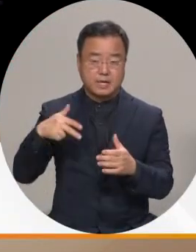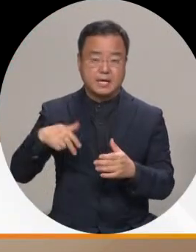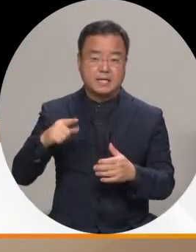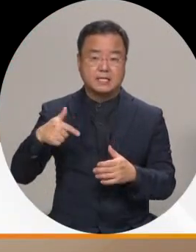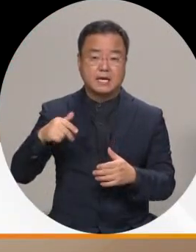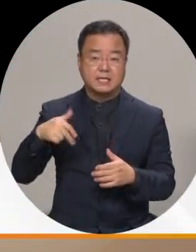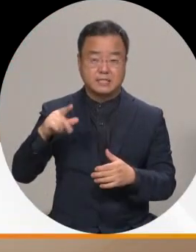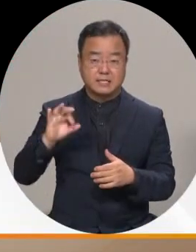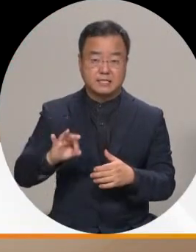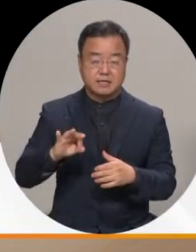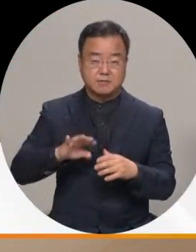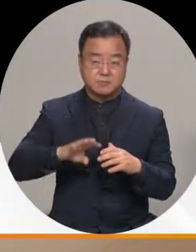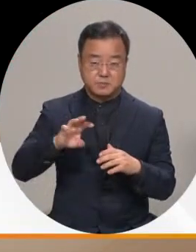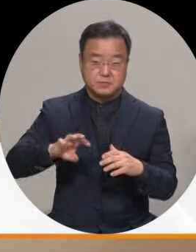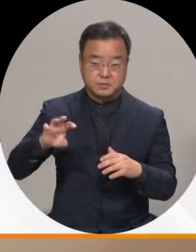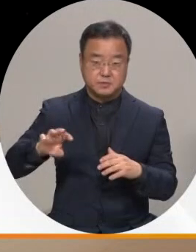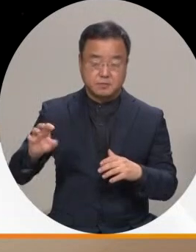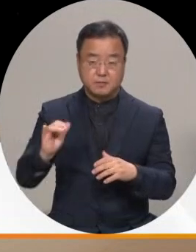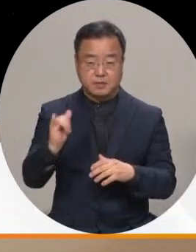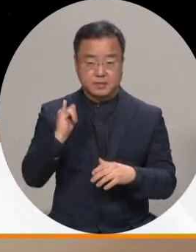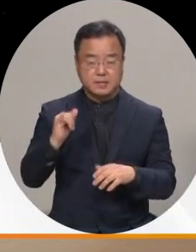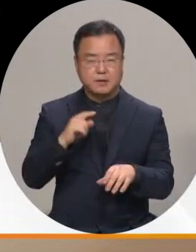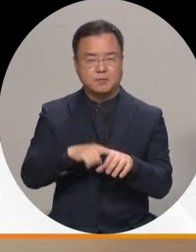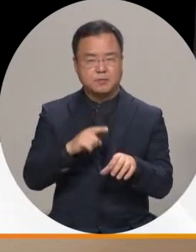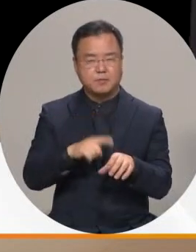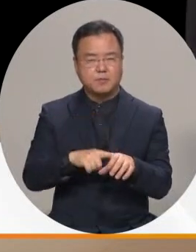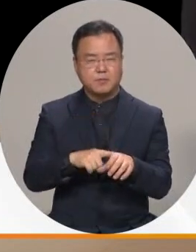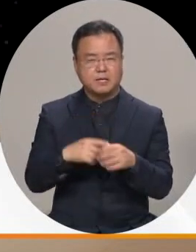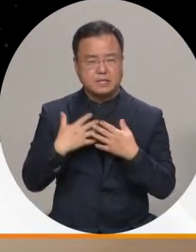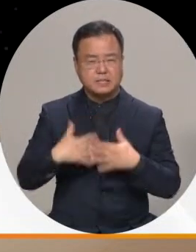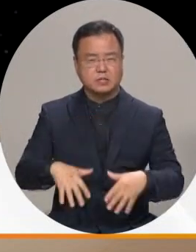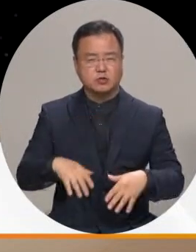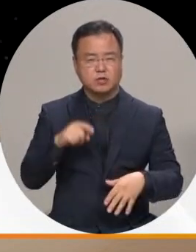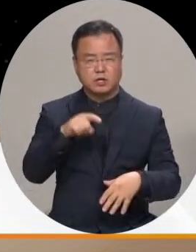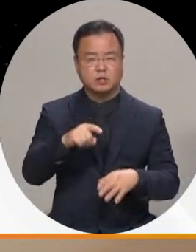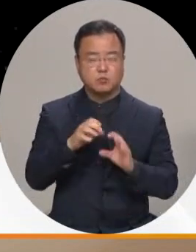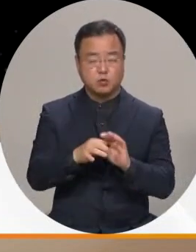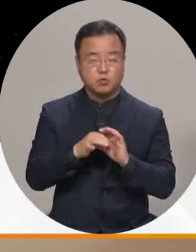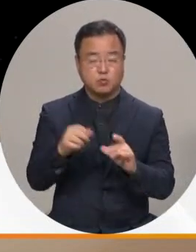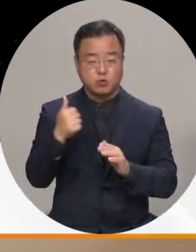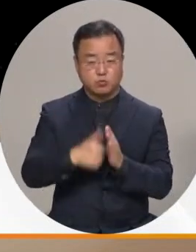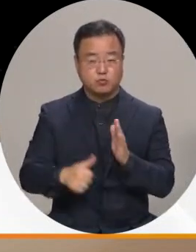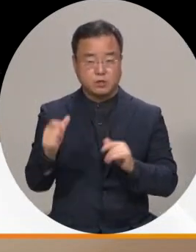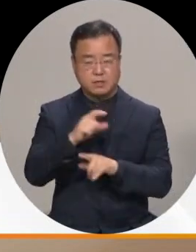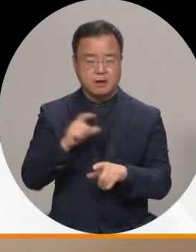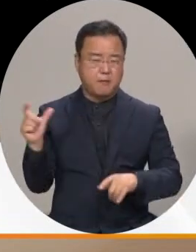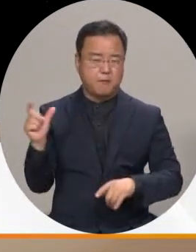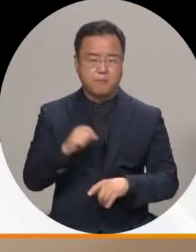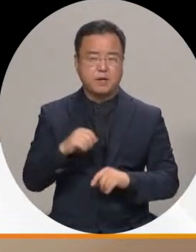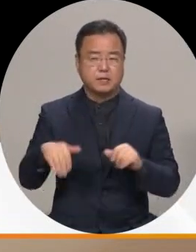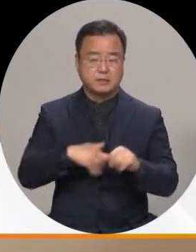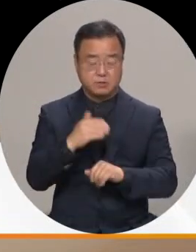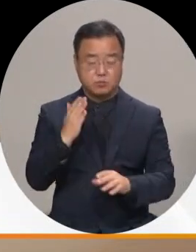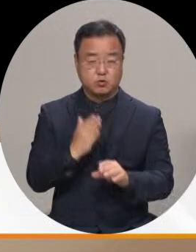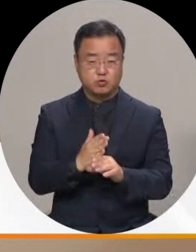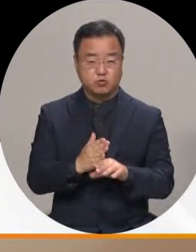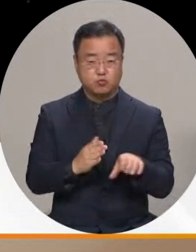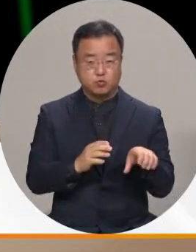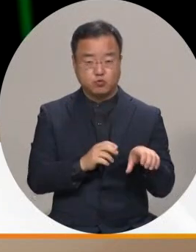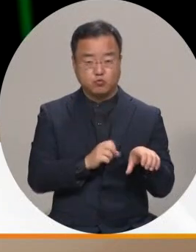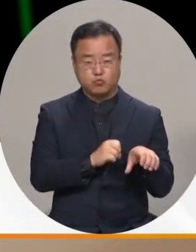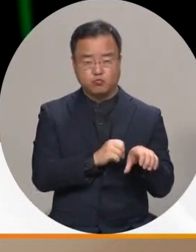그 자기장의 취약점이 극점에 모여 있는데요이 취약점을 타고 입자들이 빠르게 가속해서 우주 공간상으로 강하게